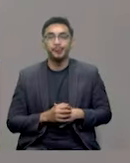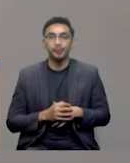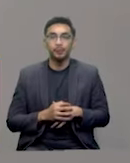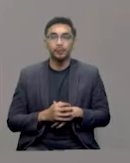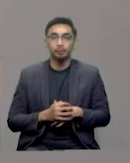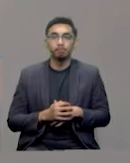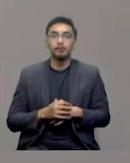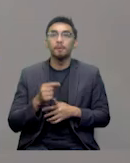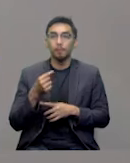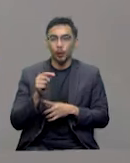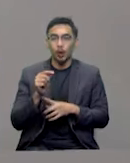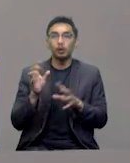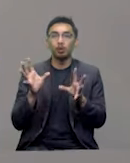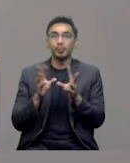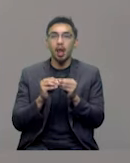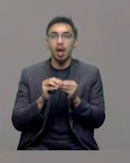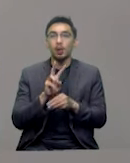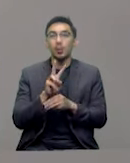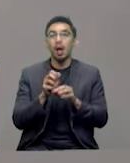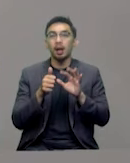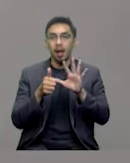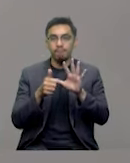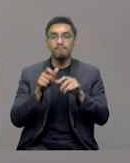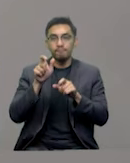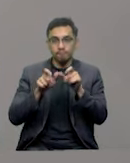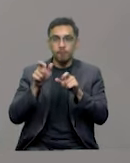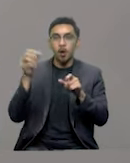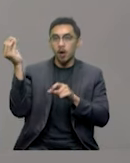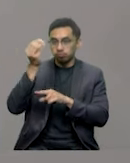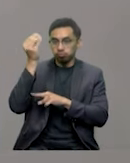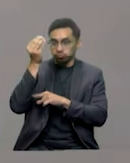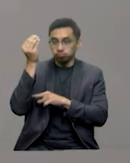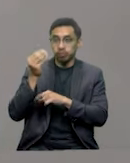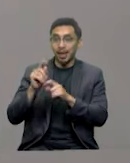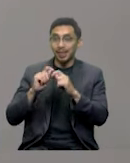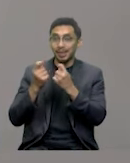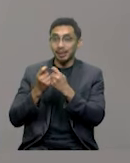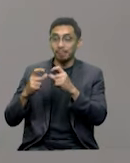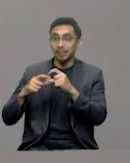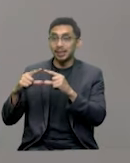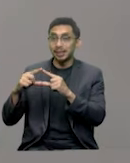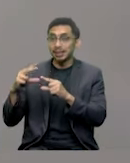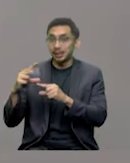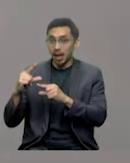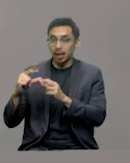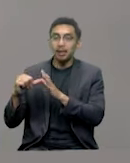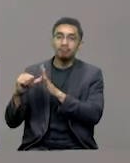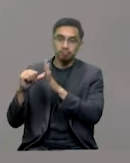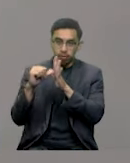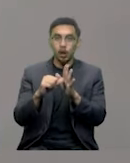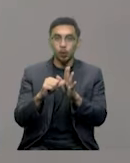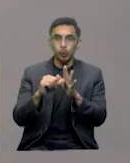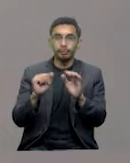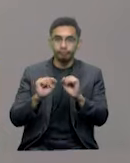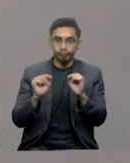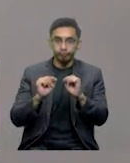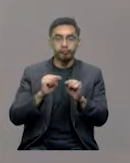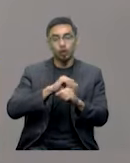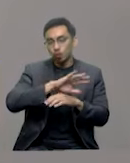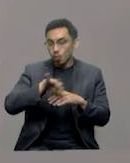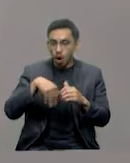sebelah timur Pulau Pari. Dan dengan cepat, tim SAR gabungan yang terdiri dari Damkar dan juga beberapa stakeholder sekitaran Pulau Pari